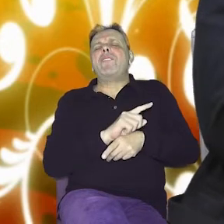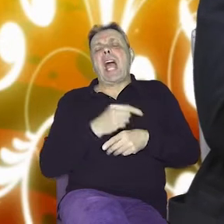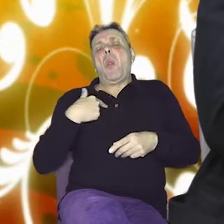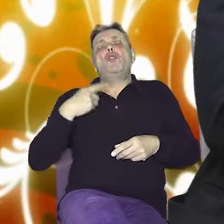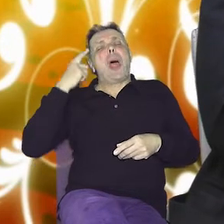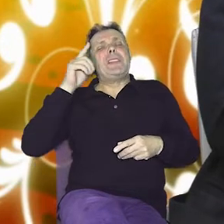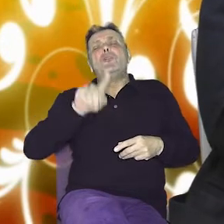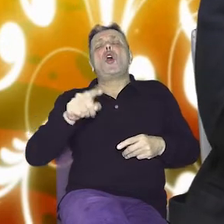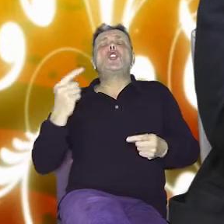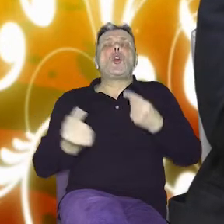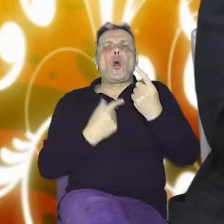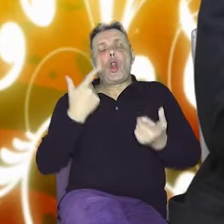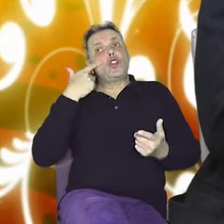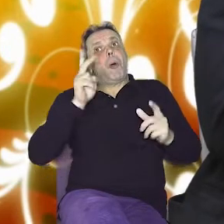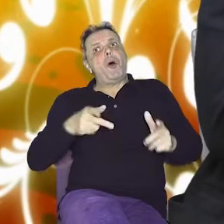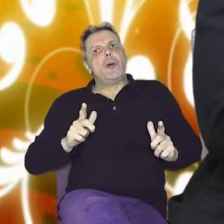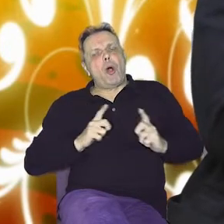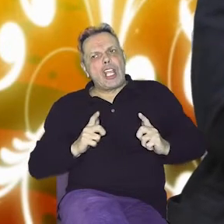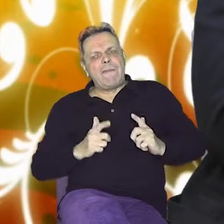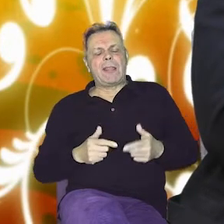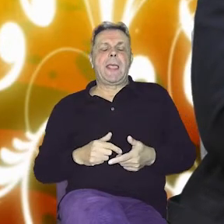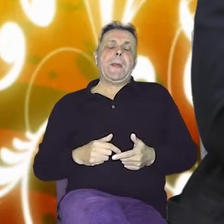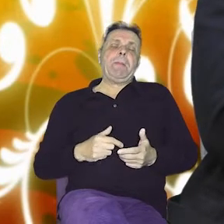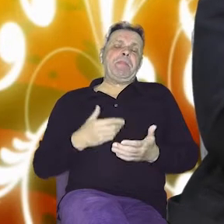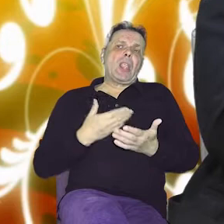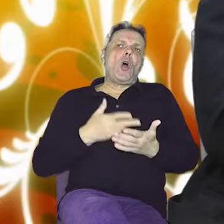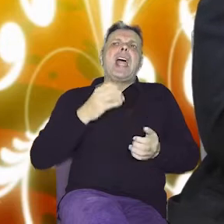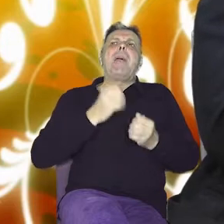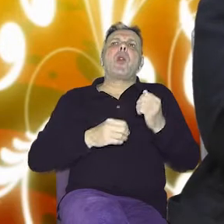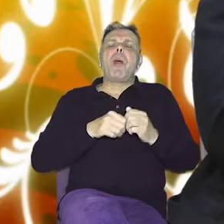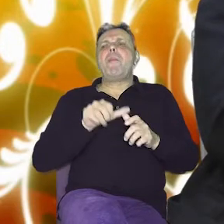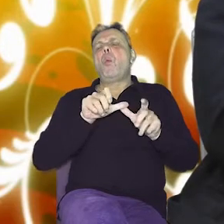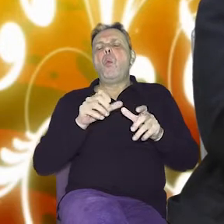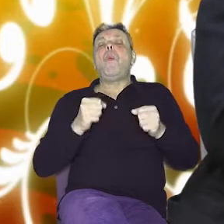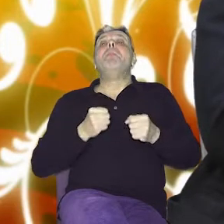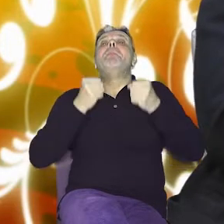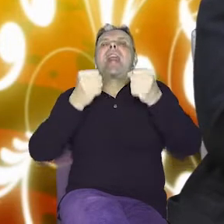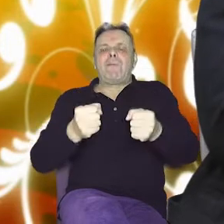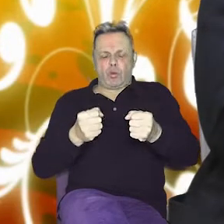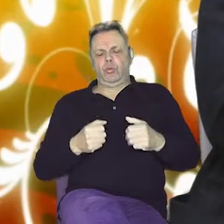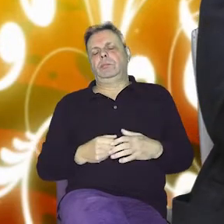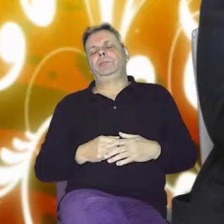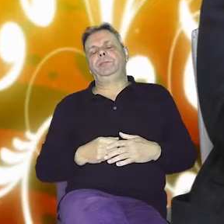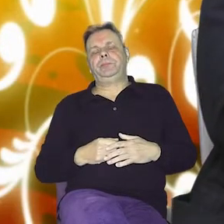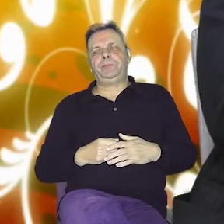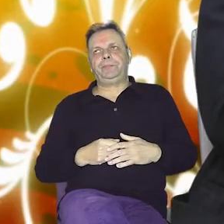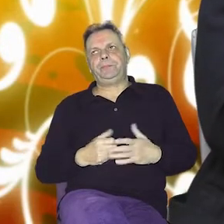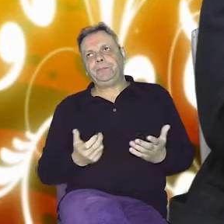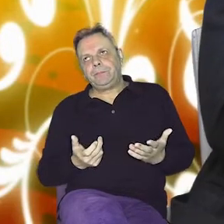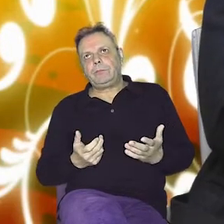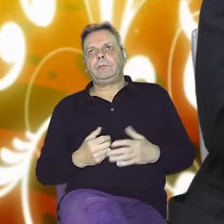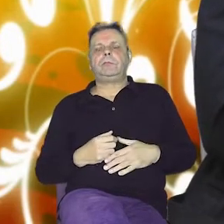dogoditi i što je za očekivati, a to da je problem u sanitetskom prijevozu. Tačno.